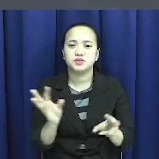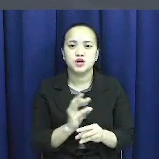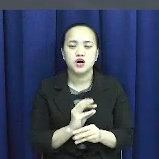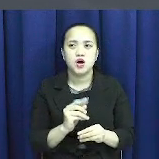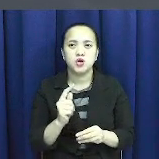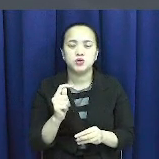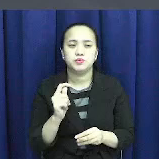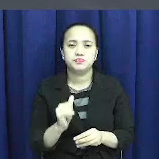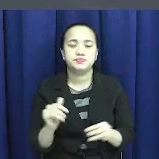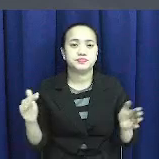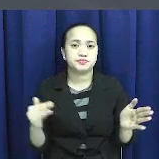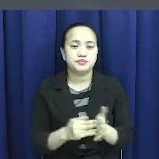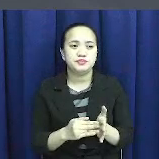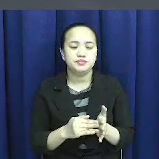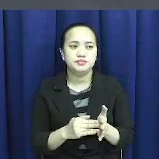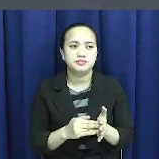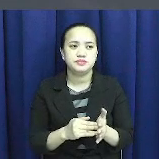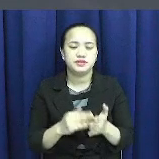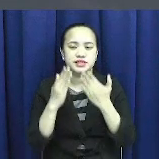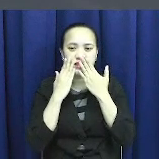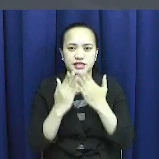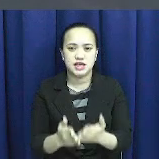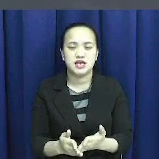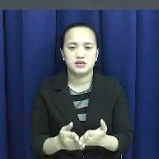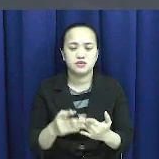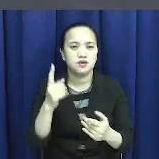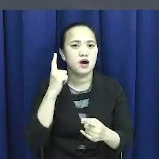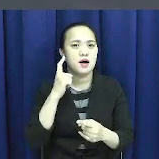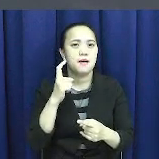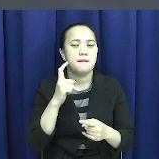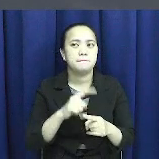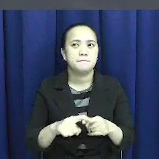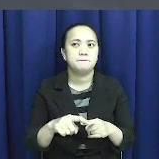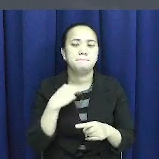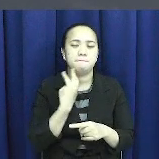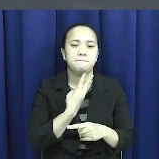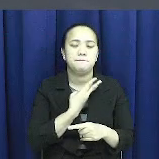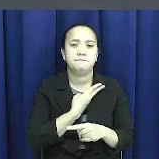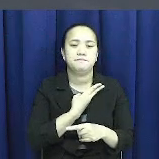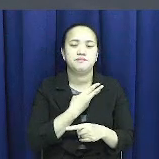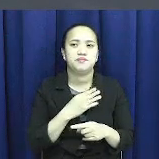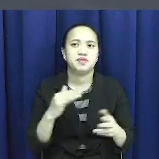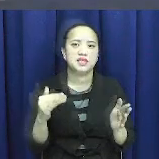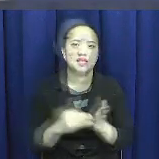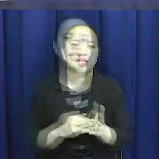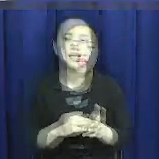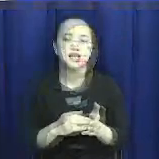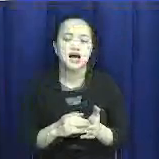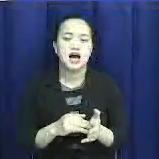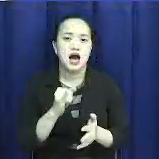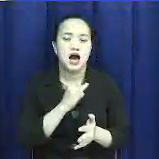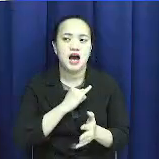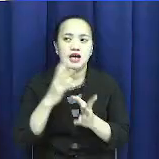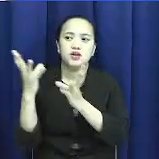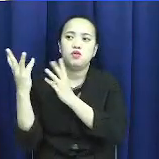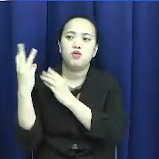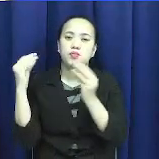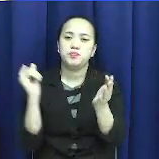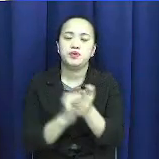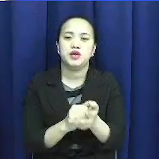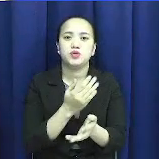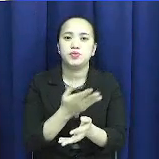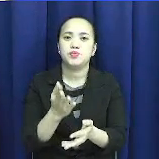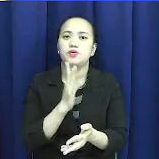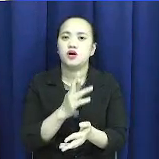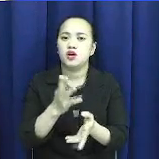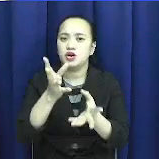idamay. Now, again, marami pa po ito, pero inabot na po tayo ng atin pong oras. I hope na meron kayo natutunan sa atin pong pag-aaral